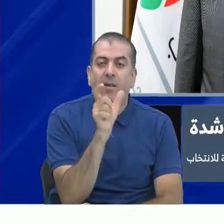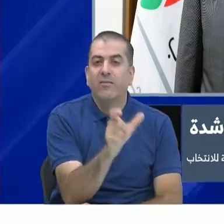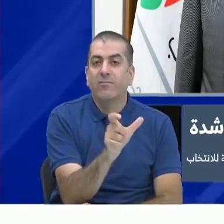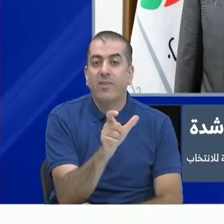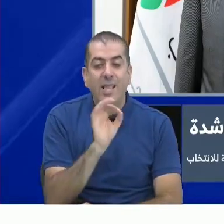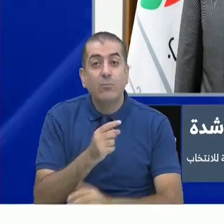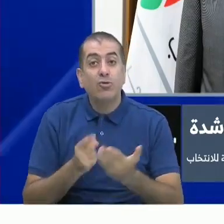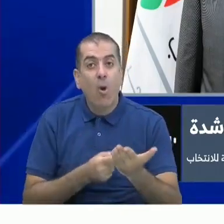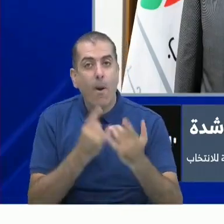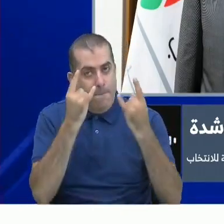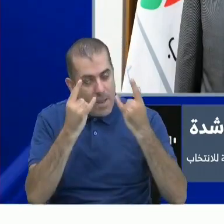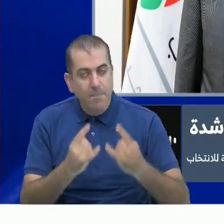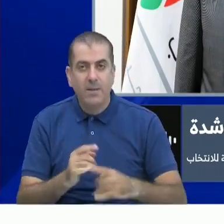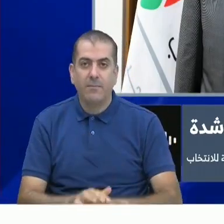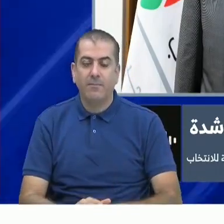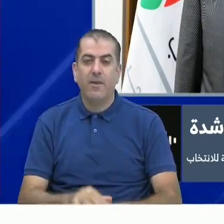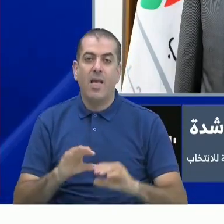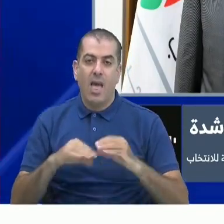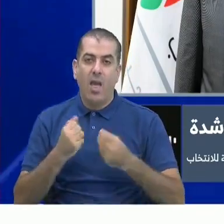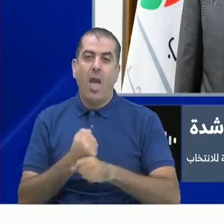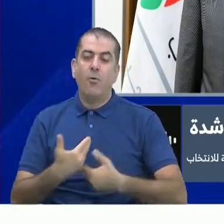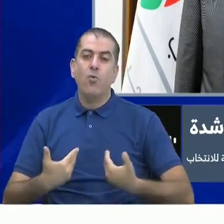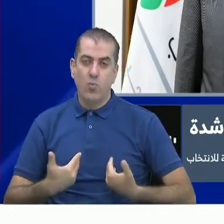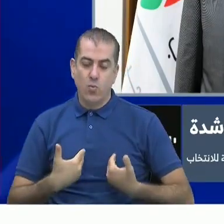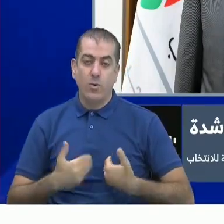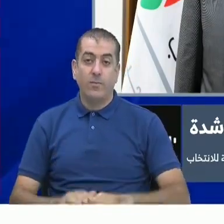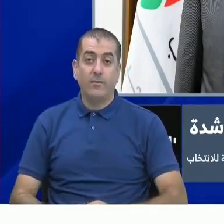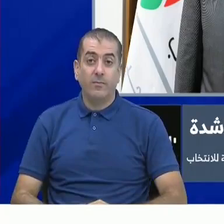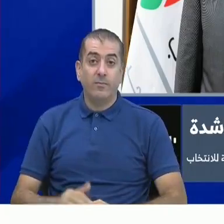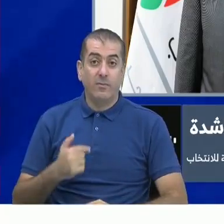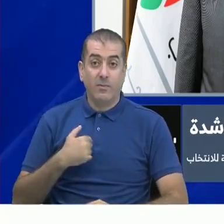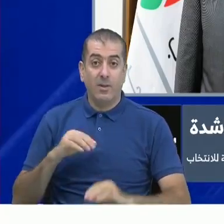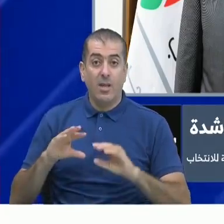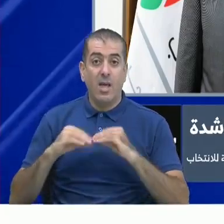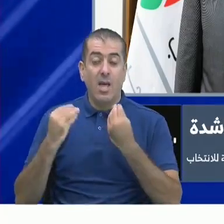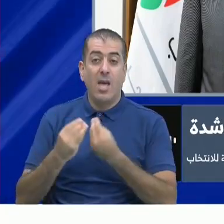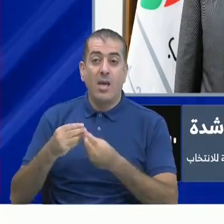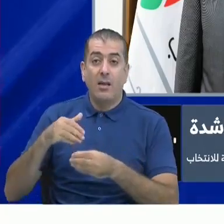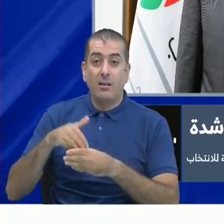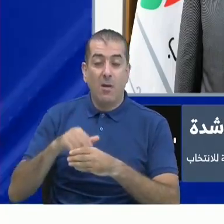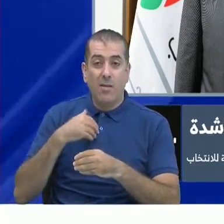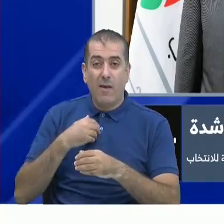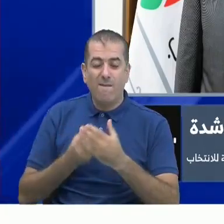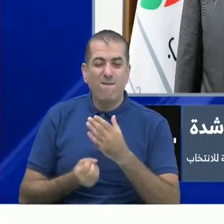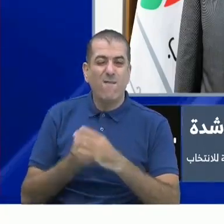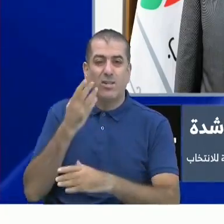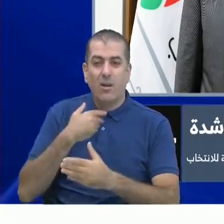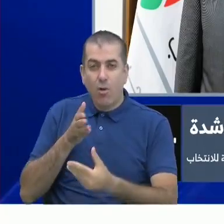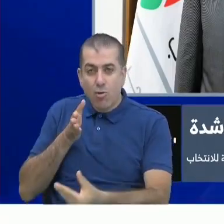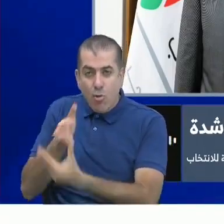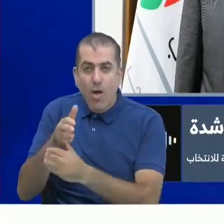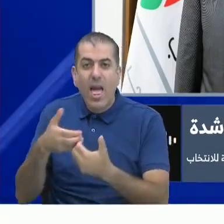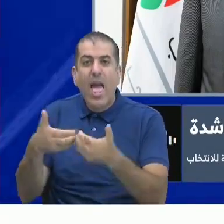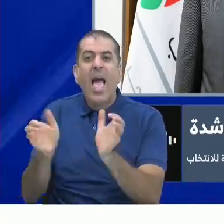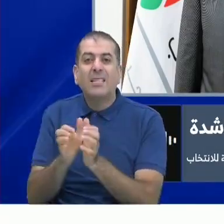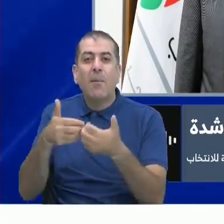ذلك يعني لن تستطيع الهيئة أن تداهم مقرات الأحزاب مثلا،